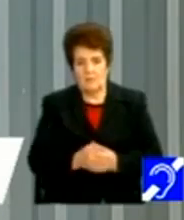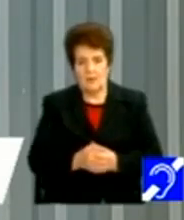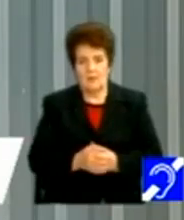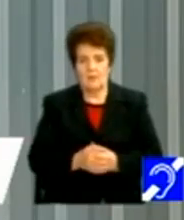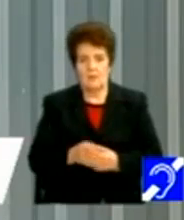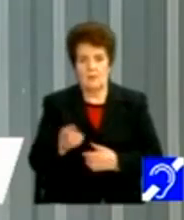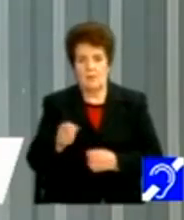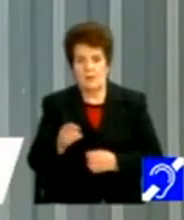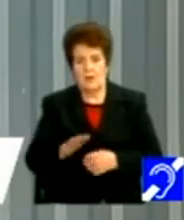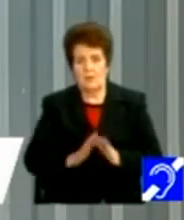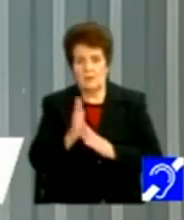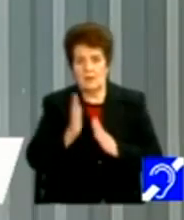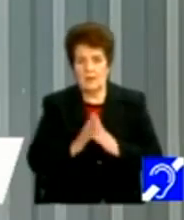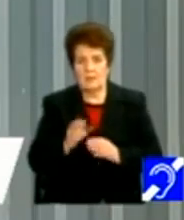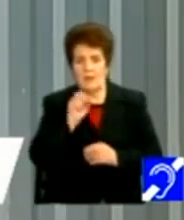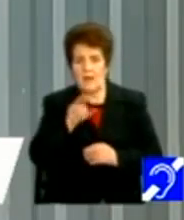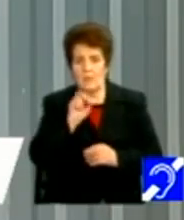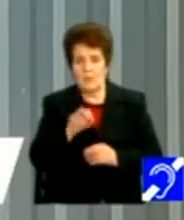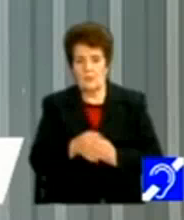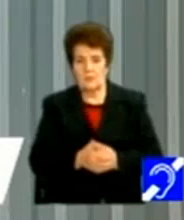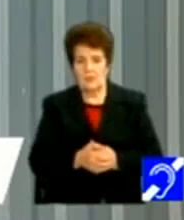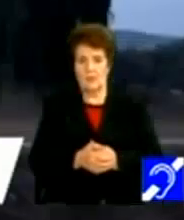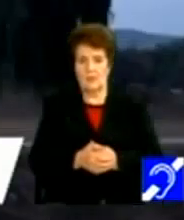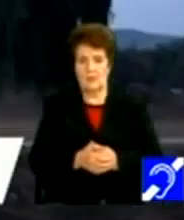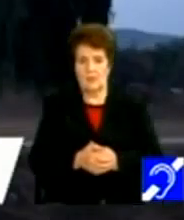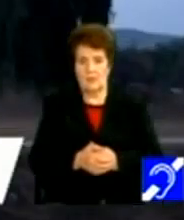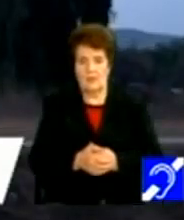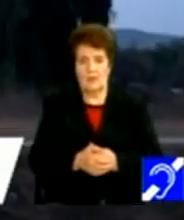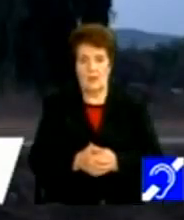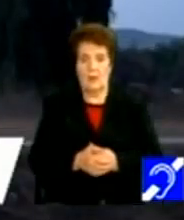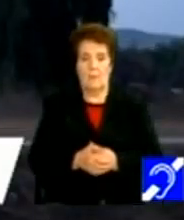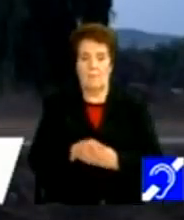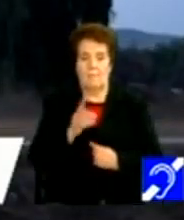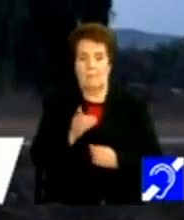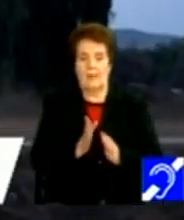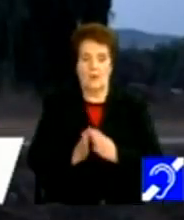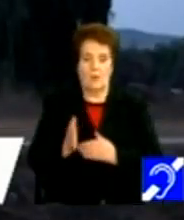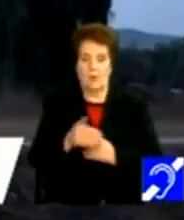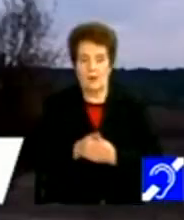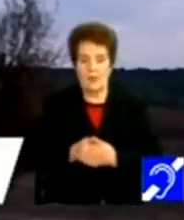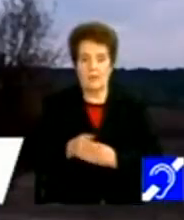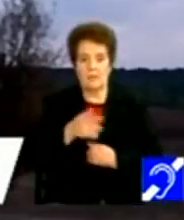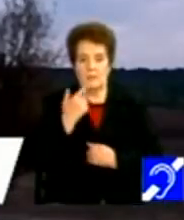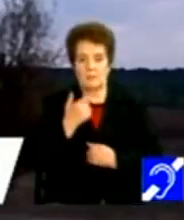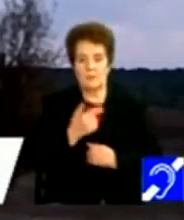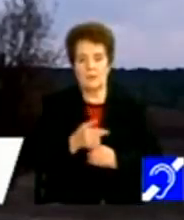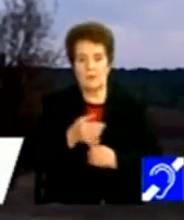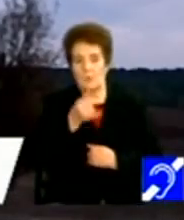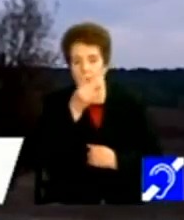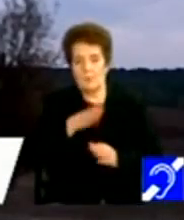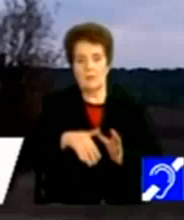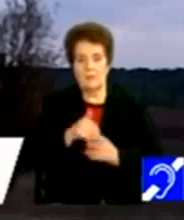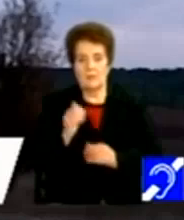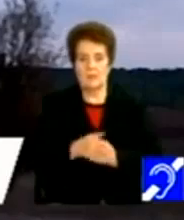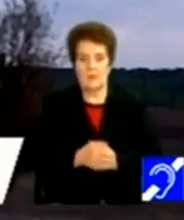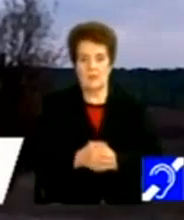țin nepoței, că o lăptică la un nepot. Se simte batjocorit de stat și nu mai vrea să audă de alegeri. Cel de